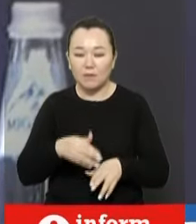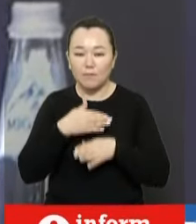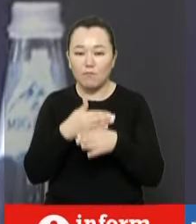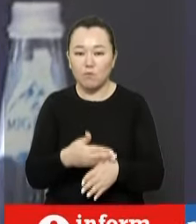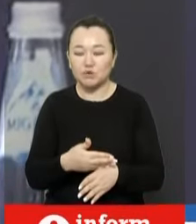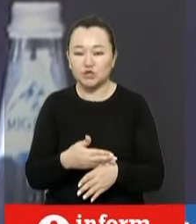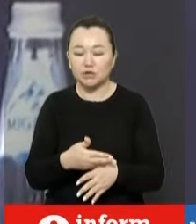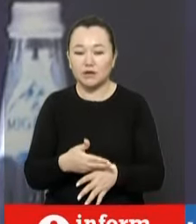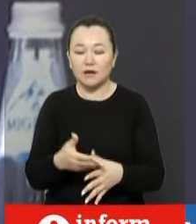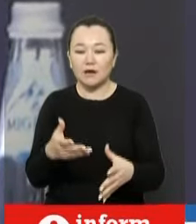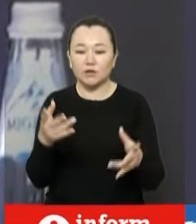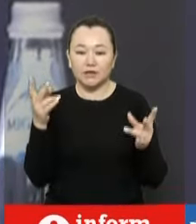помощи при необходимости